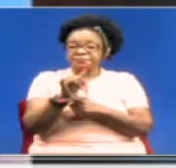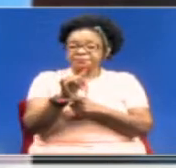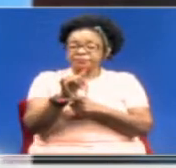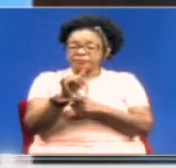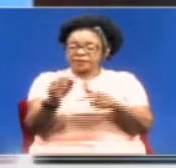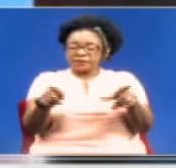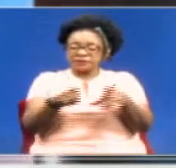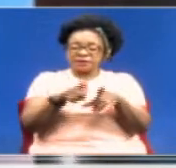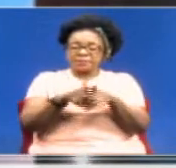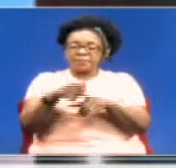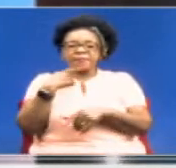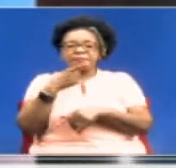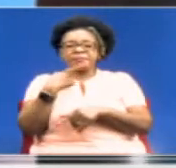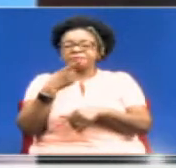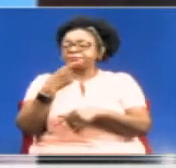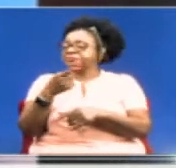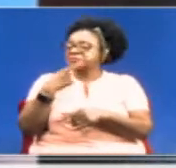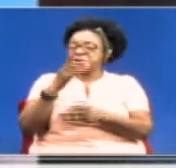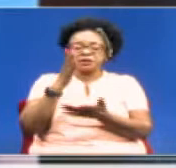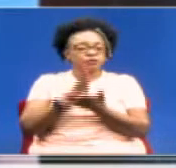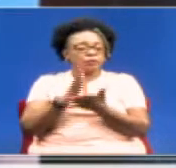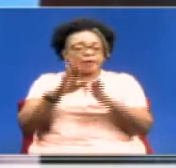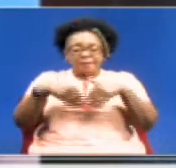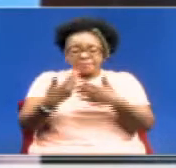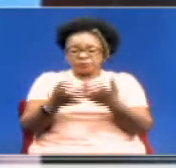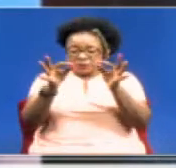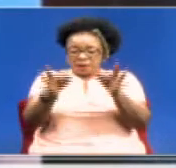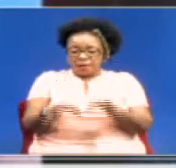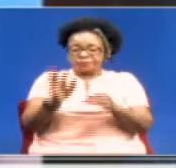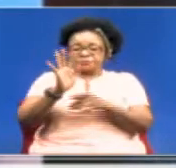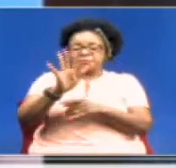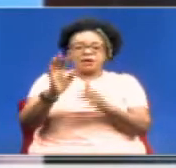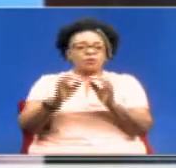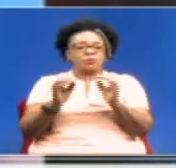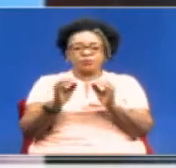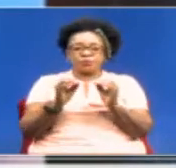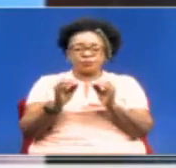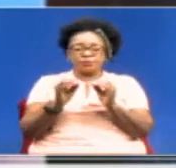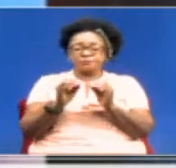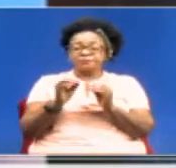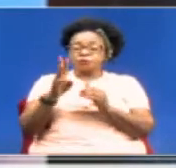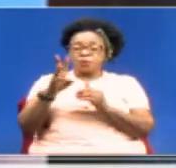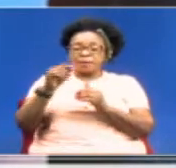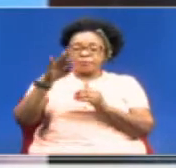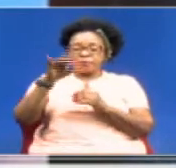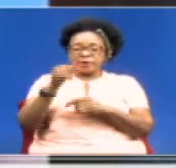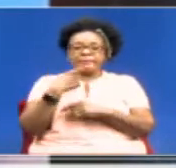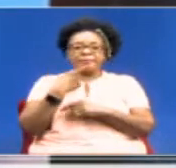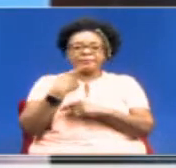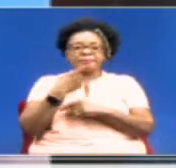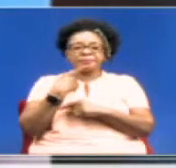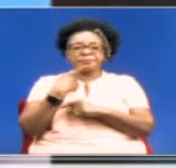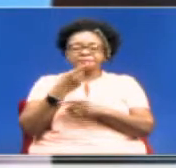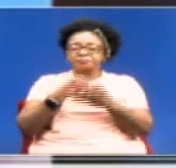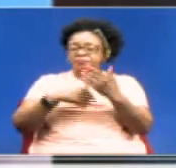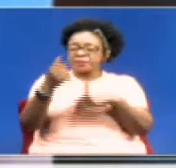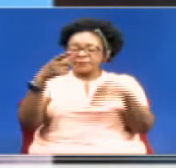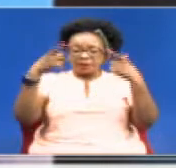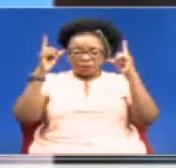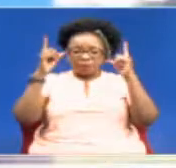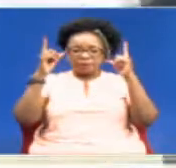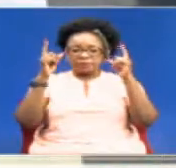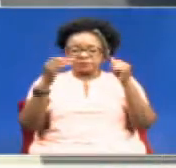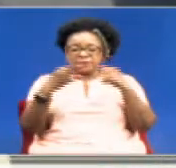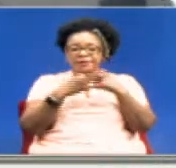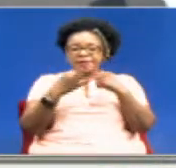madai kwamba haisemi ukweli kuhusu akaunti ya mahari. Wambua anasema alipaswa kulipa mahari mnamo